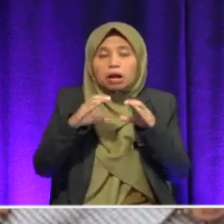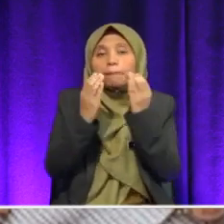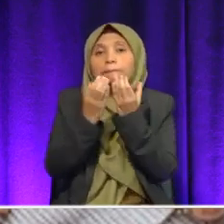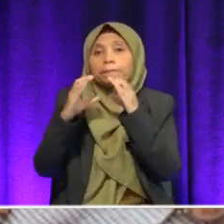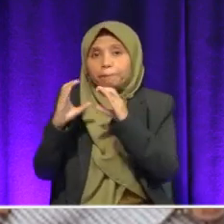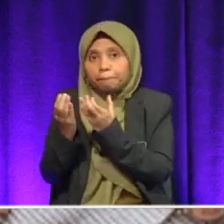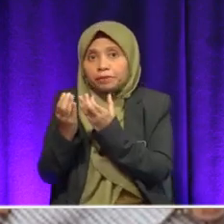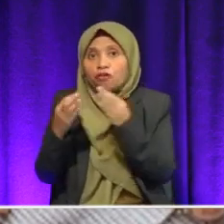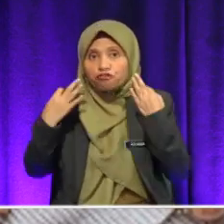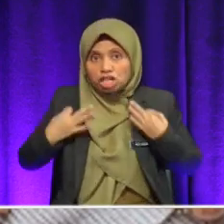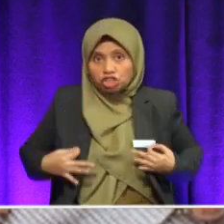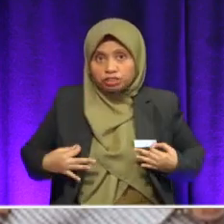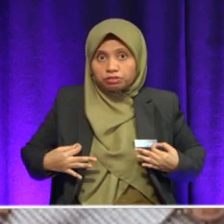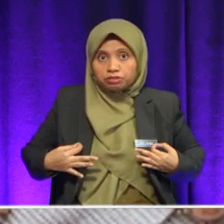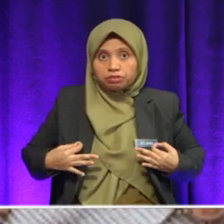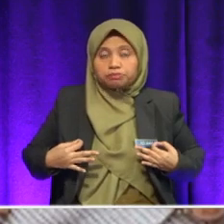kemudian